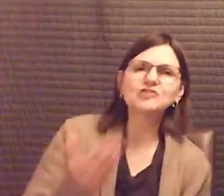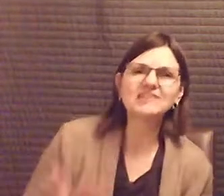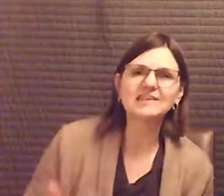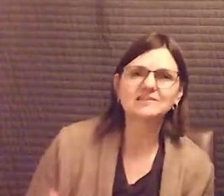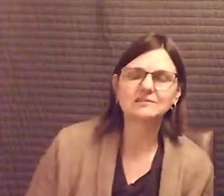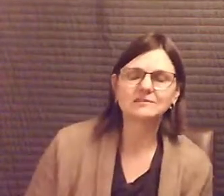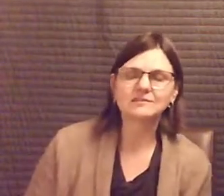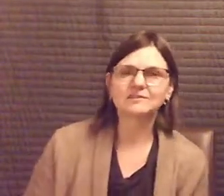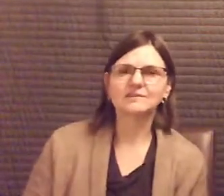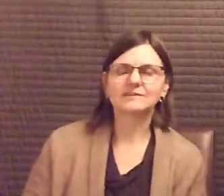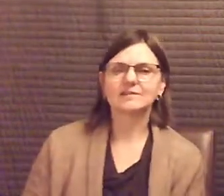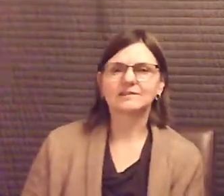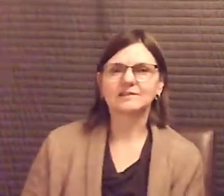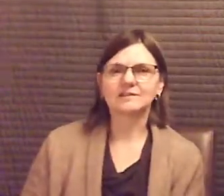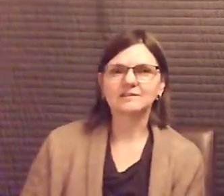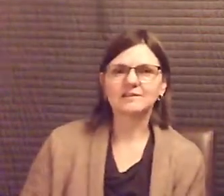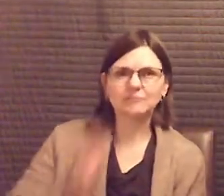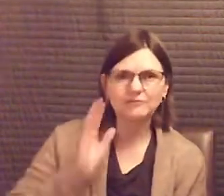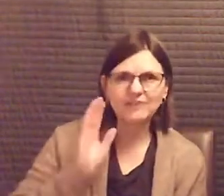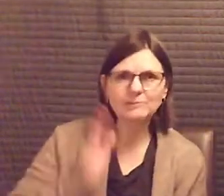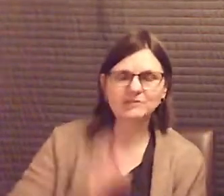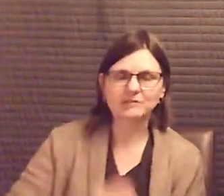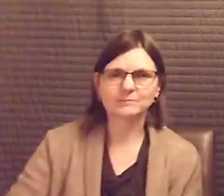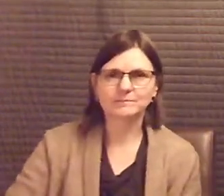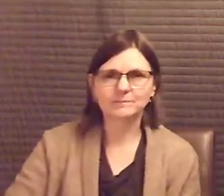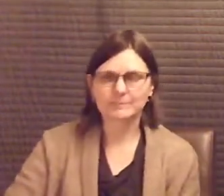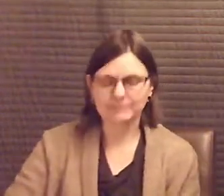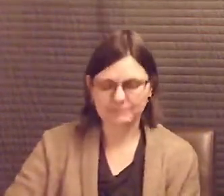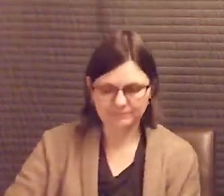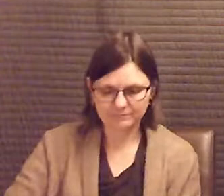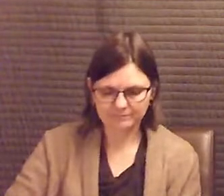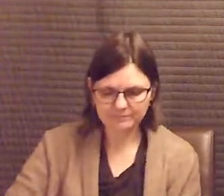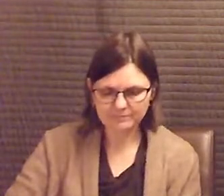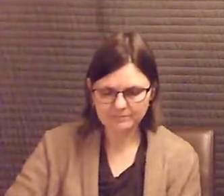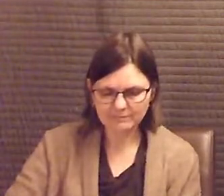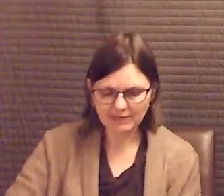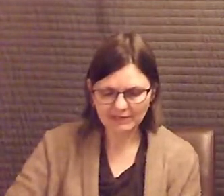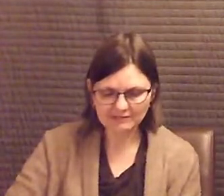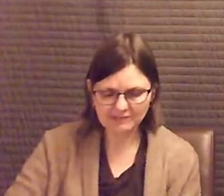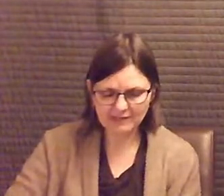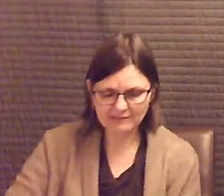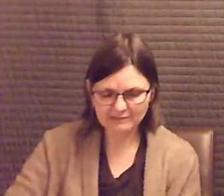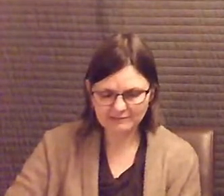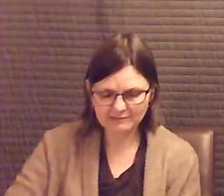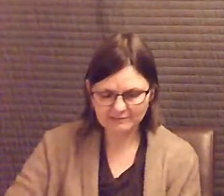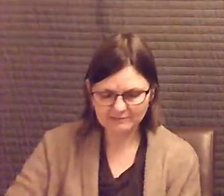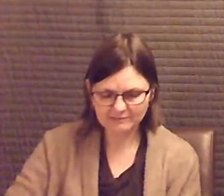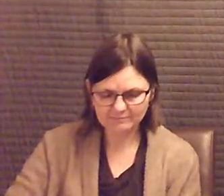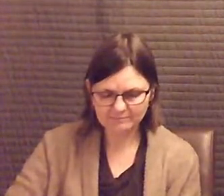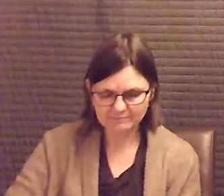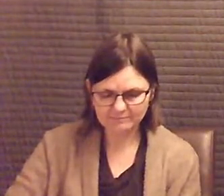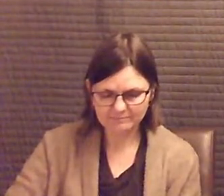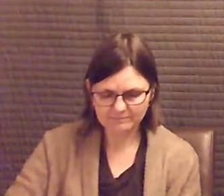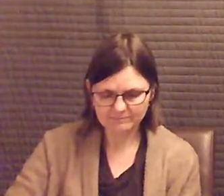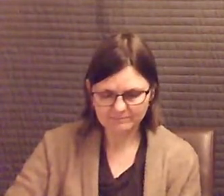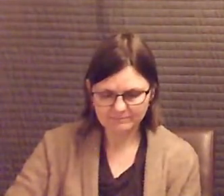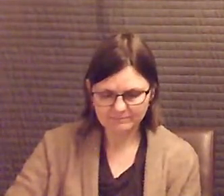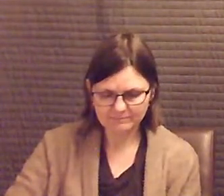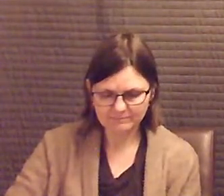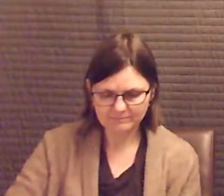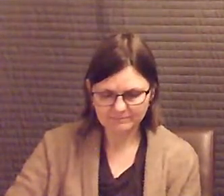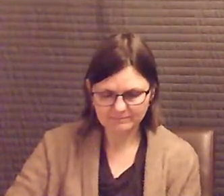instructies niet dat verwerpen ze en zus en er staat hier koud pullen